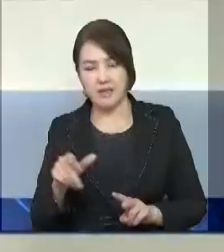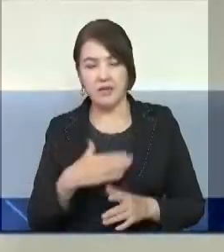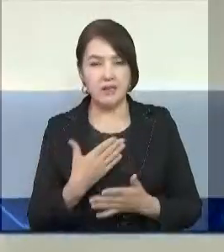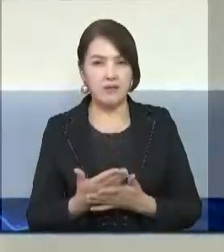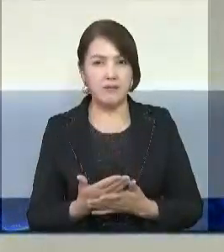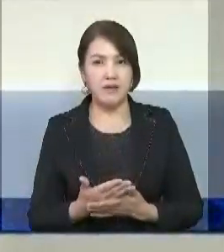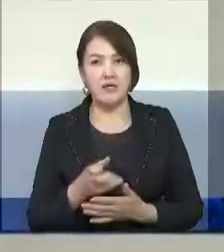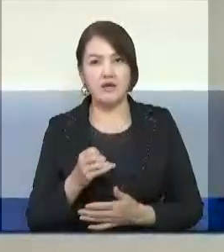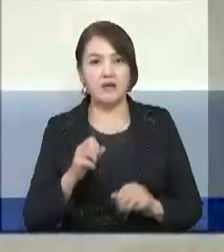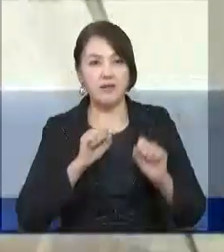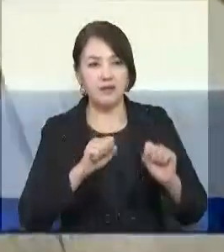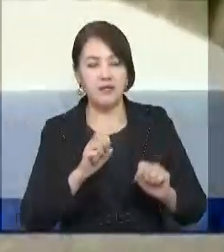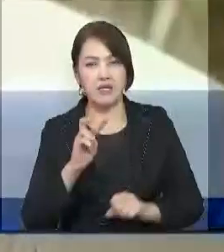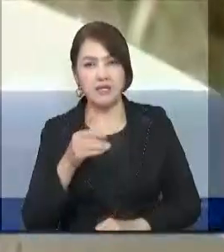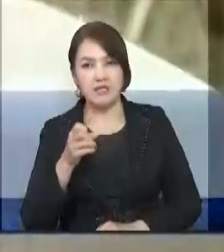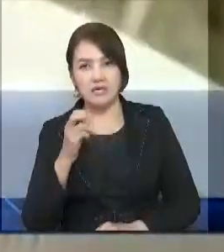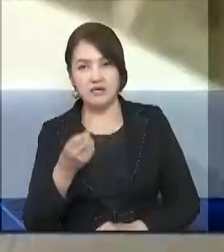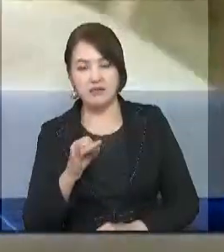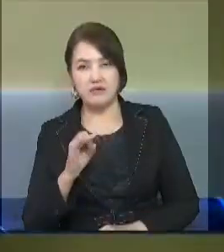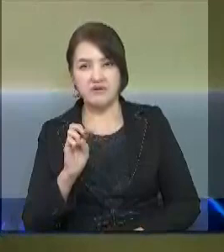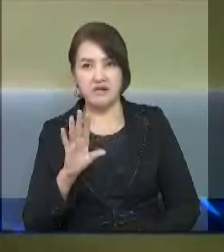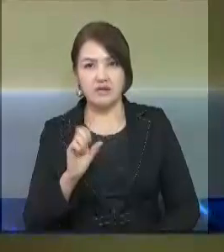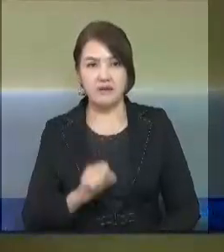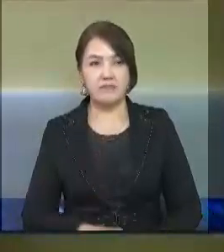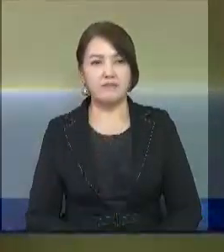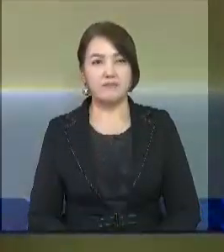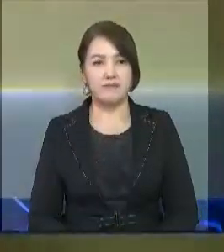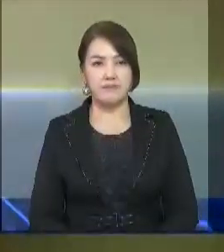региона разъяснили меры защиты от клещевого энцефалита.